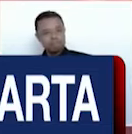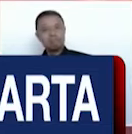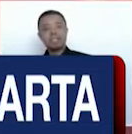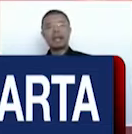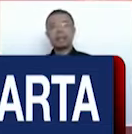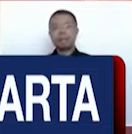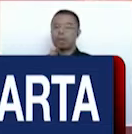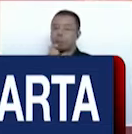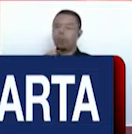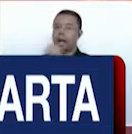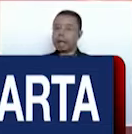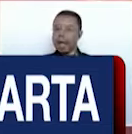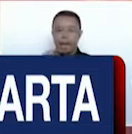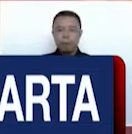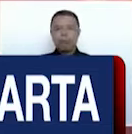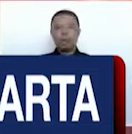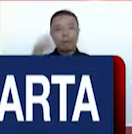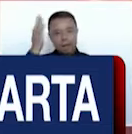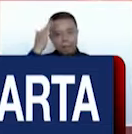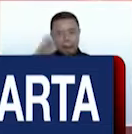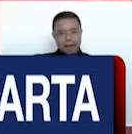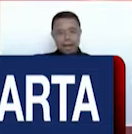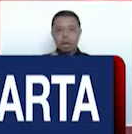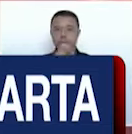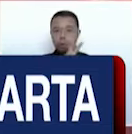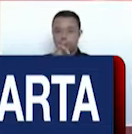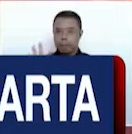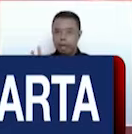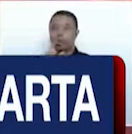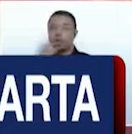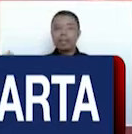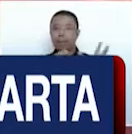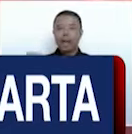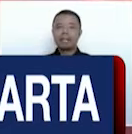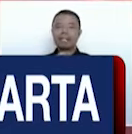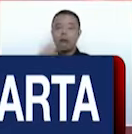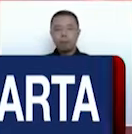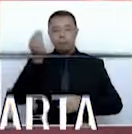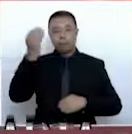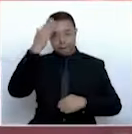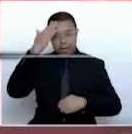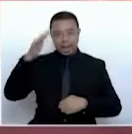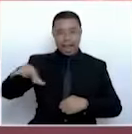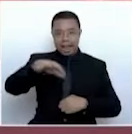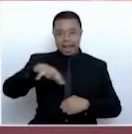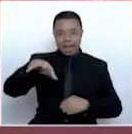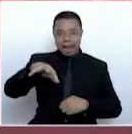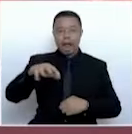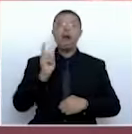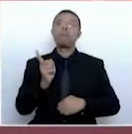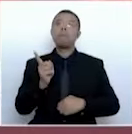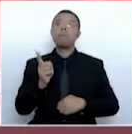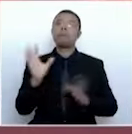pemilihan Kepala Daerah 2024, khususnya agenda debat antar kandidat pemimpin daerah. Karena esensi